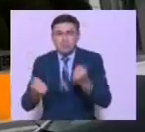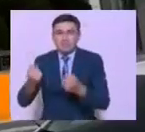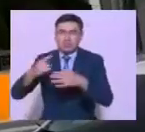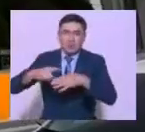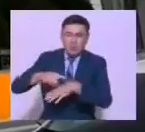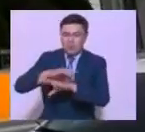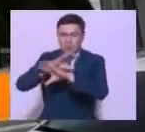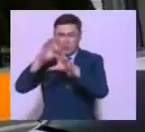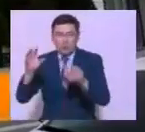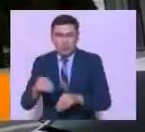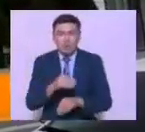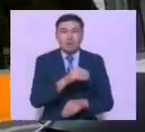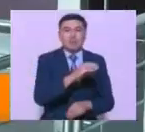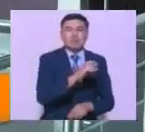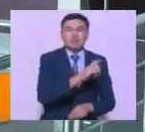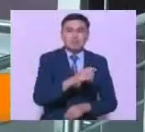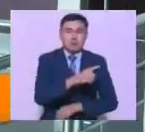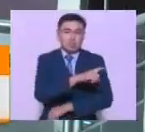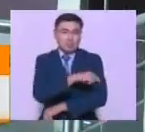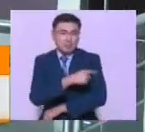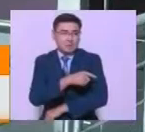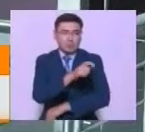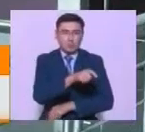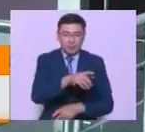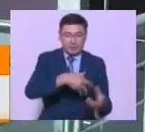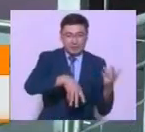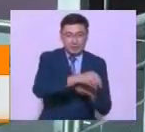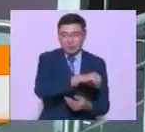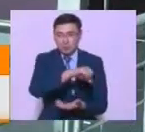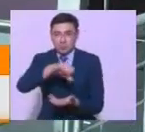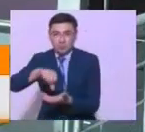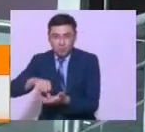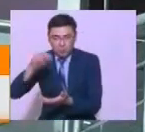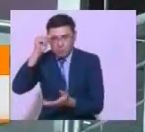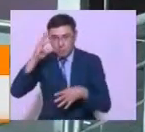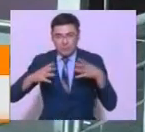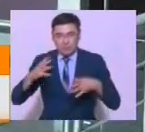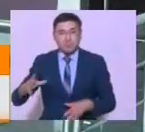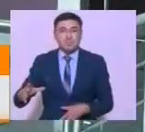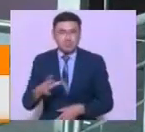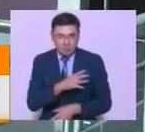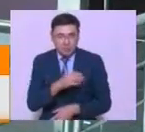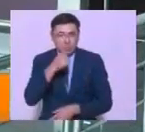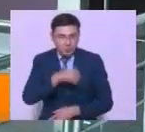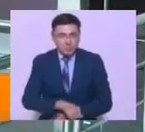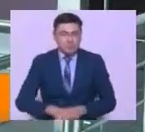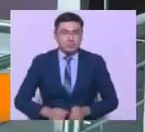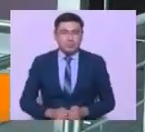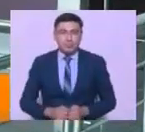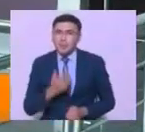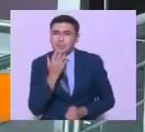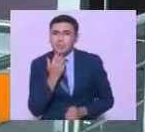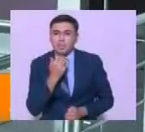эпидемиологиялық бақылау саласының мамандары қатысты. Күдікті науқастар келген жағдайда осылар жұмыс барысын пысықтадық. Енді жалпы енді маймыл шешегі